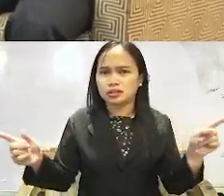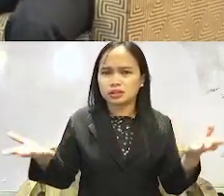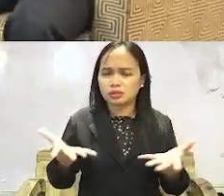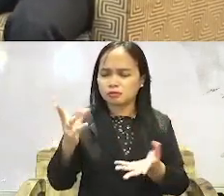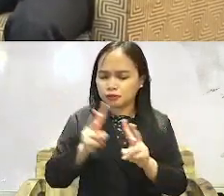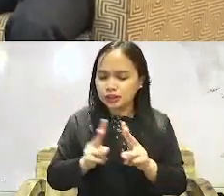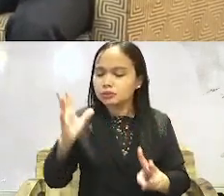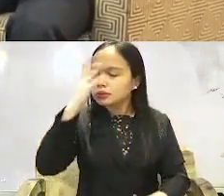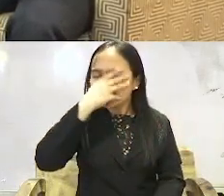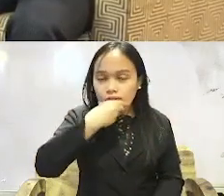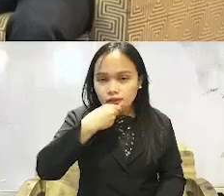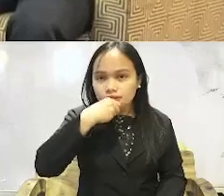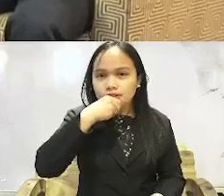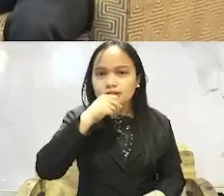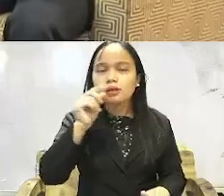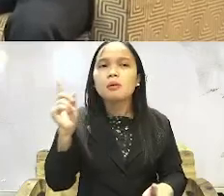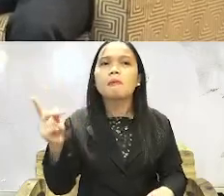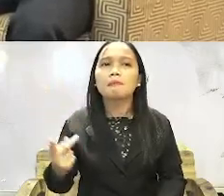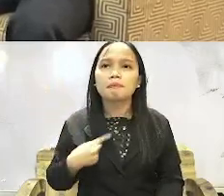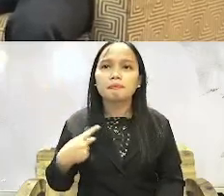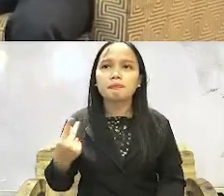pinakamaganda. Merong